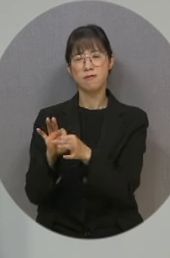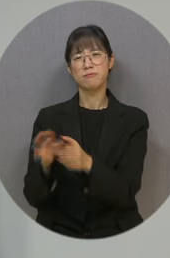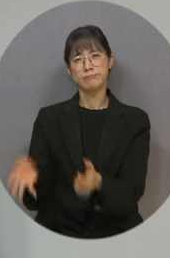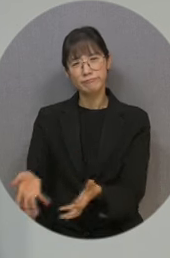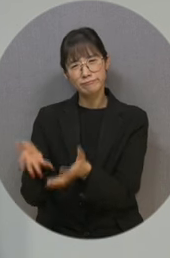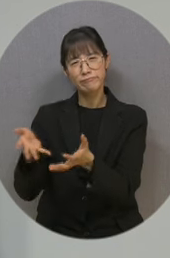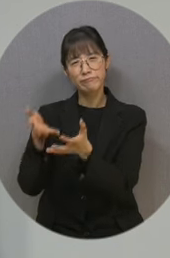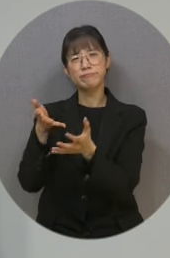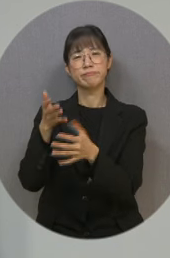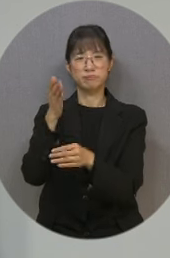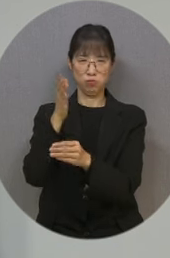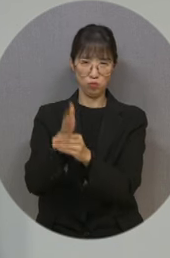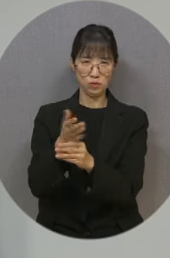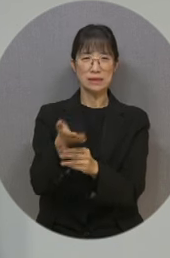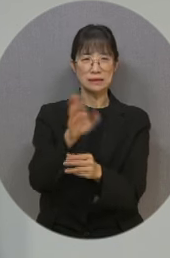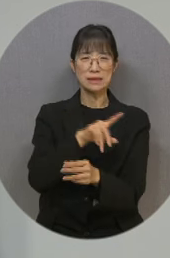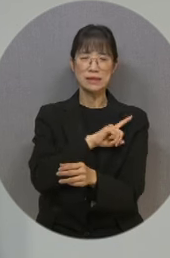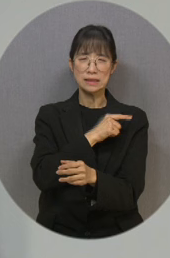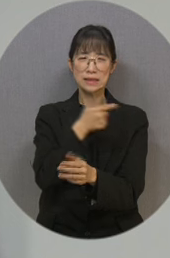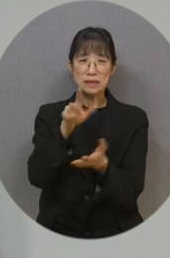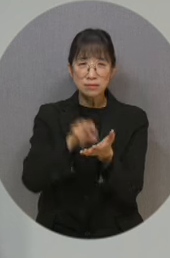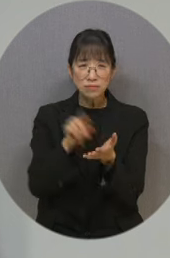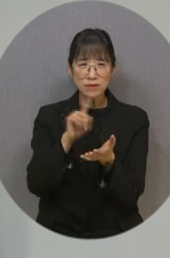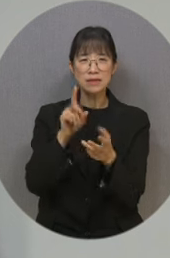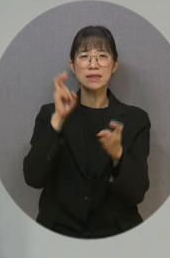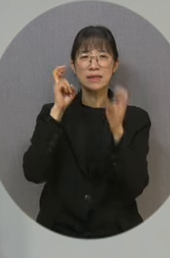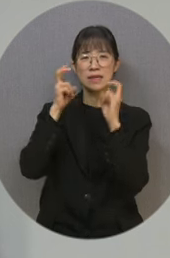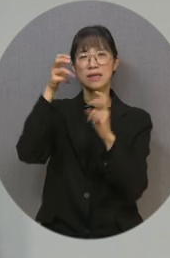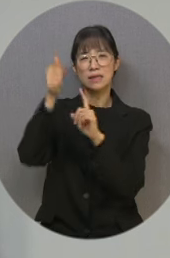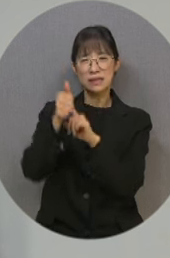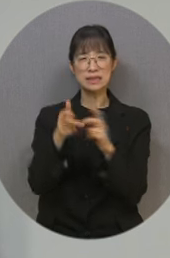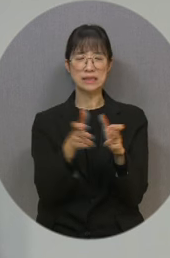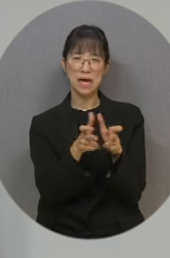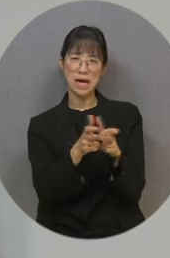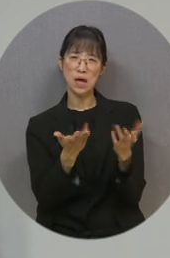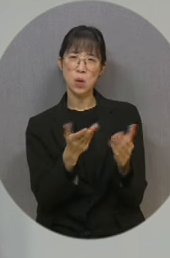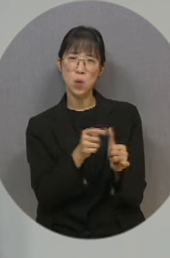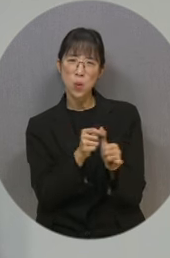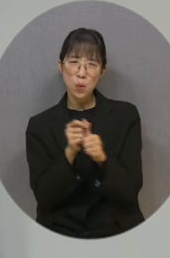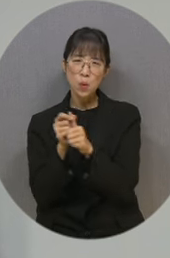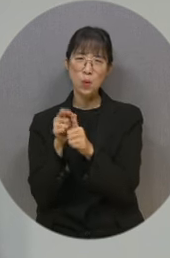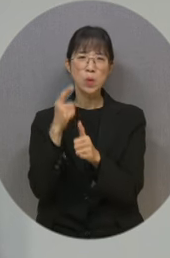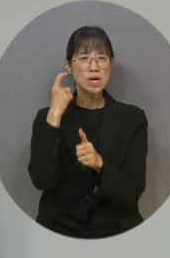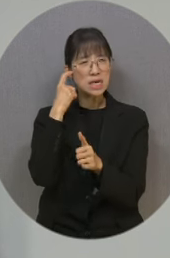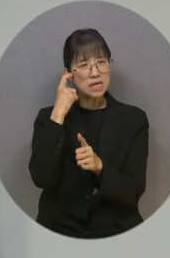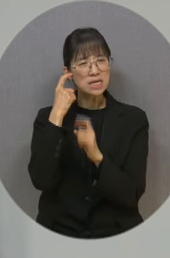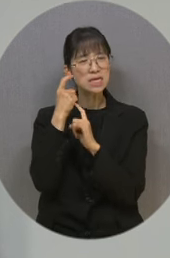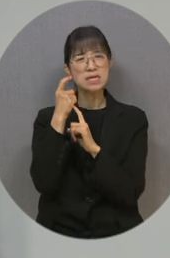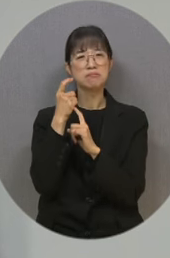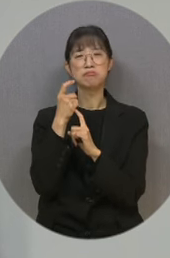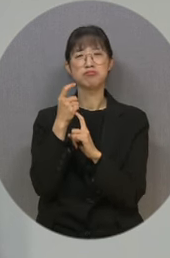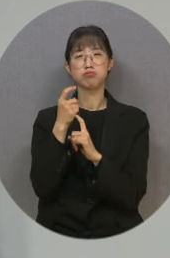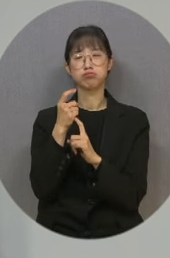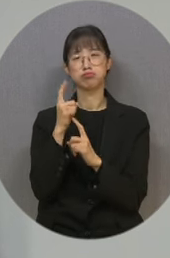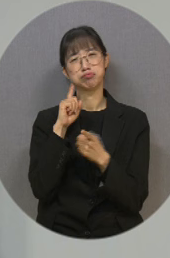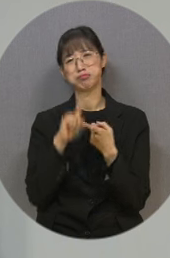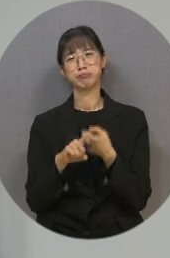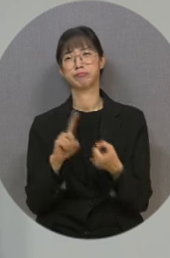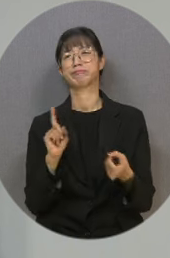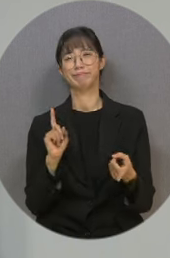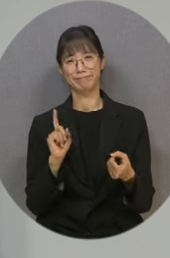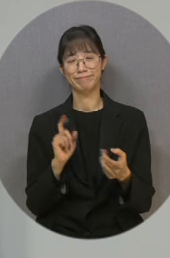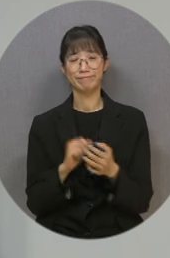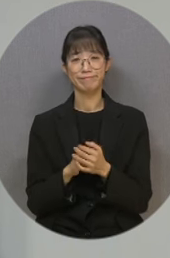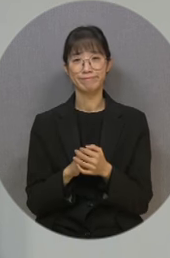있는데 가장 큰 문제는이 기업주의 장애인 고용에 대한 인식이 굉장히 좀 낮은 거 같습니다